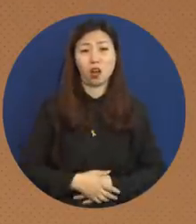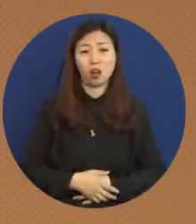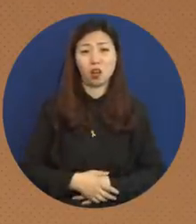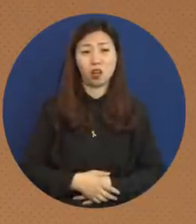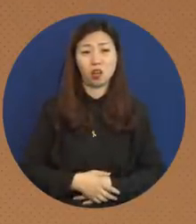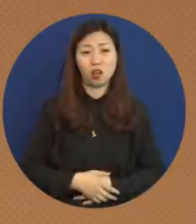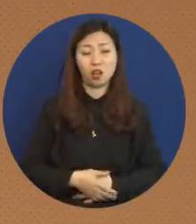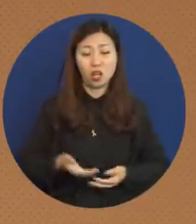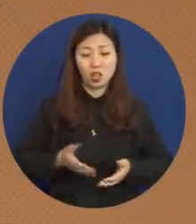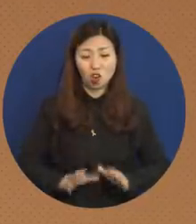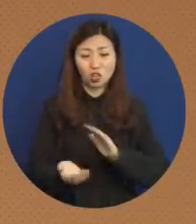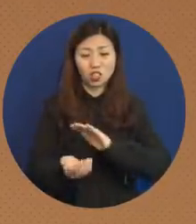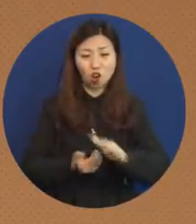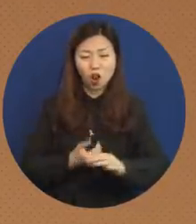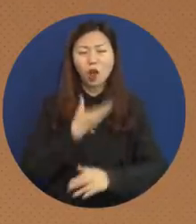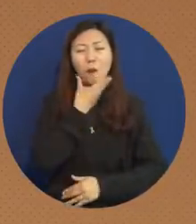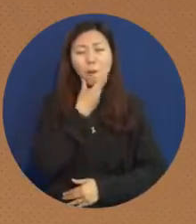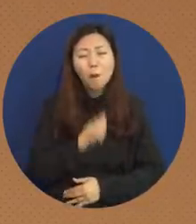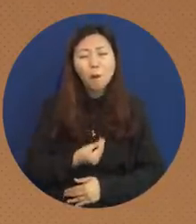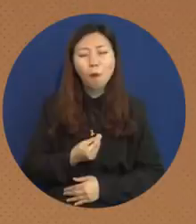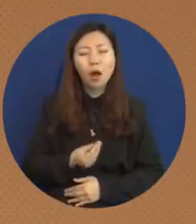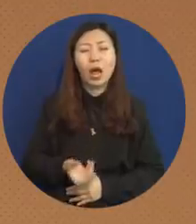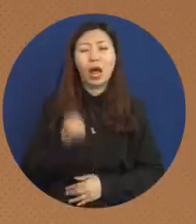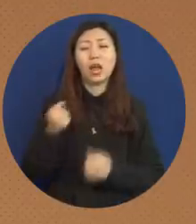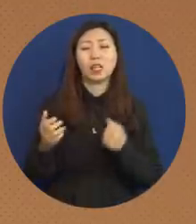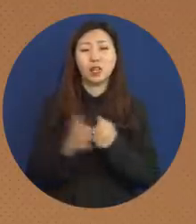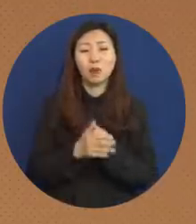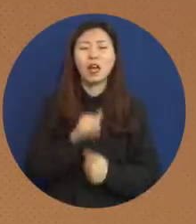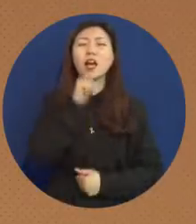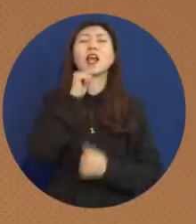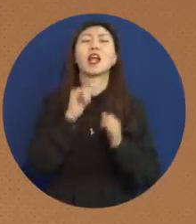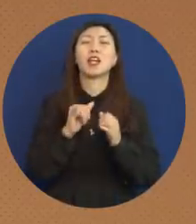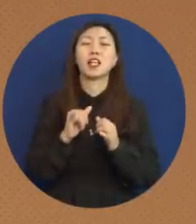다 전생에 복을 많이 지어야 여러 가난한 집에 태어날 수가 있는 거예요.